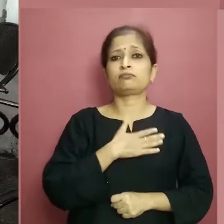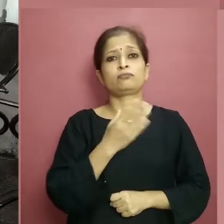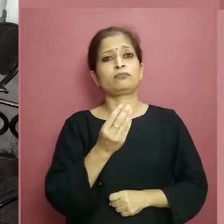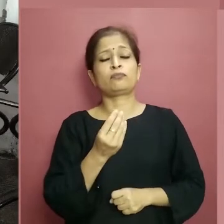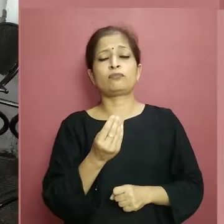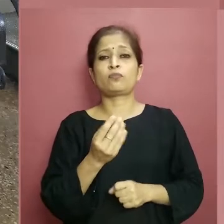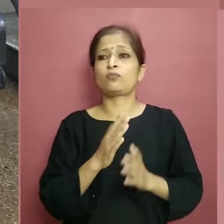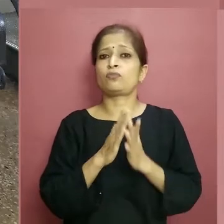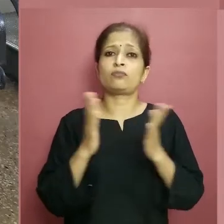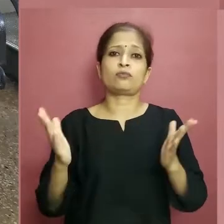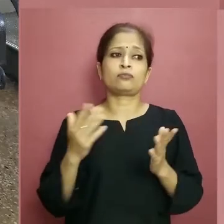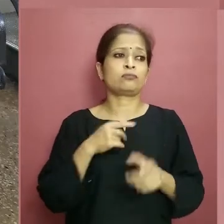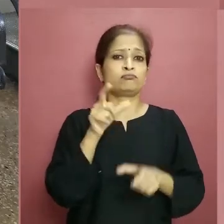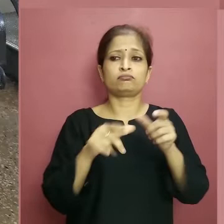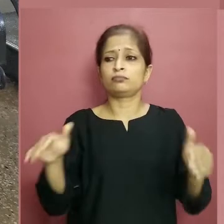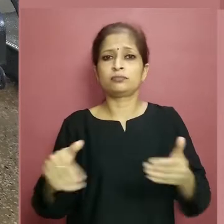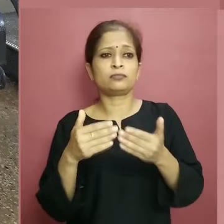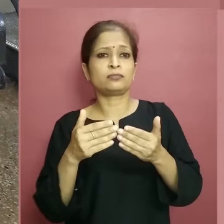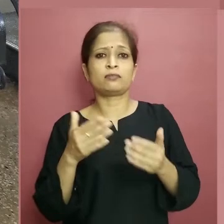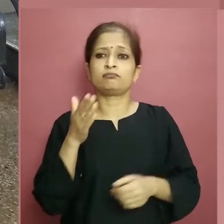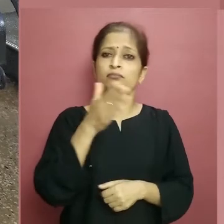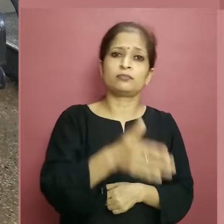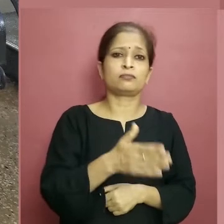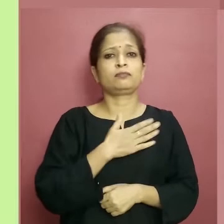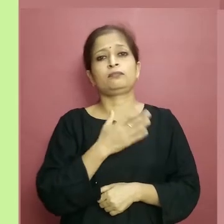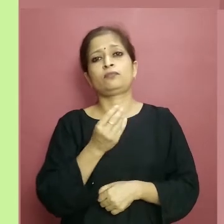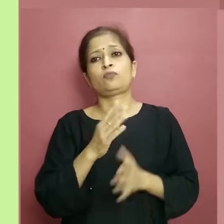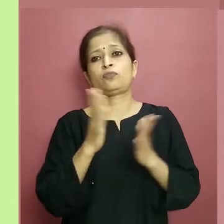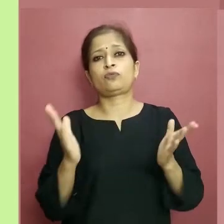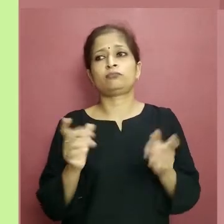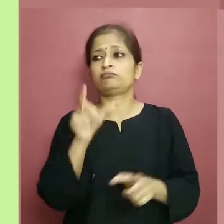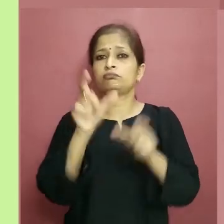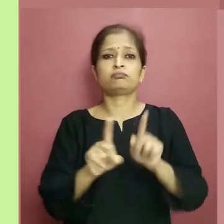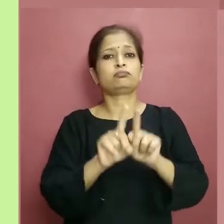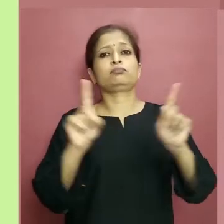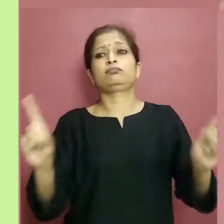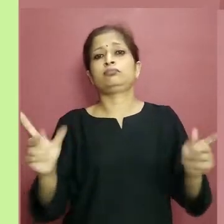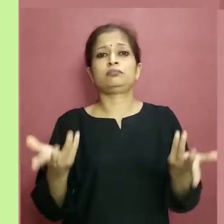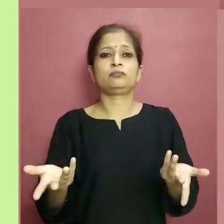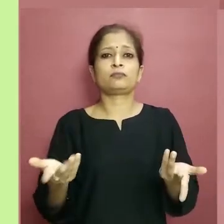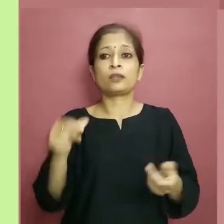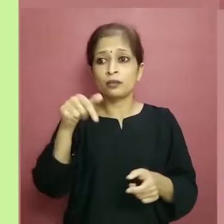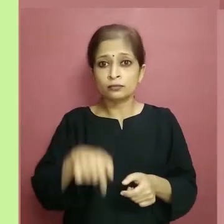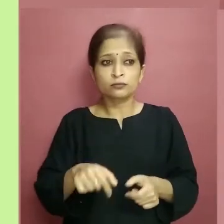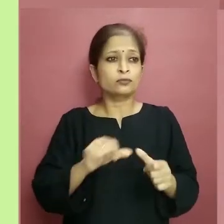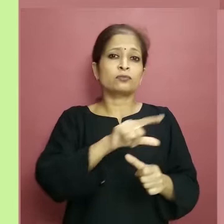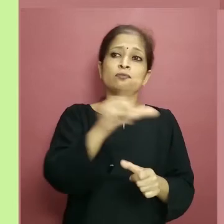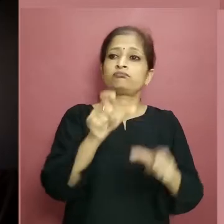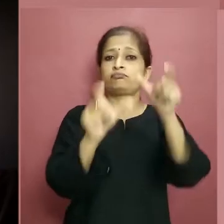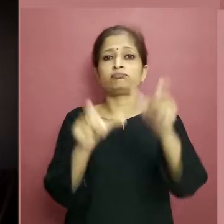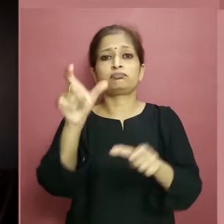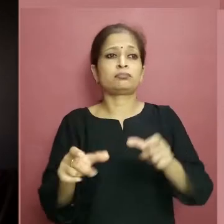डर दा कर दिया। अब तो किसी के पास जाने से भी डर लगता है। इस कोरोना ने तो इंसान को ही इंसान से दूर कर दिया